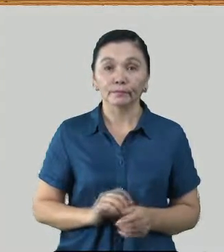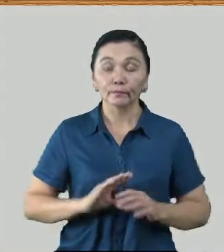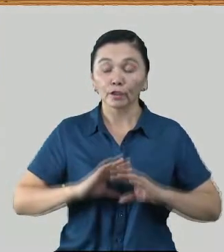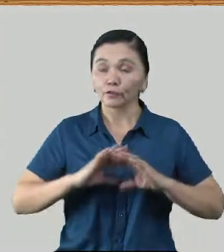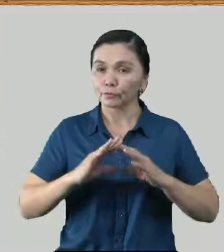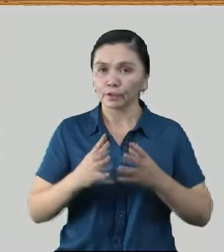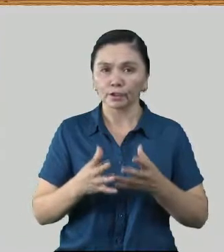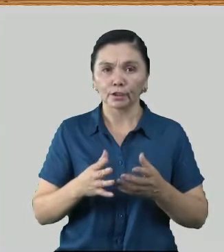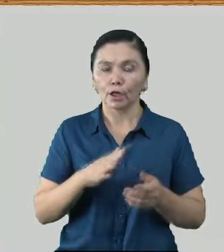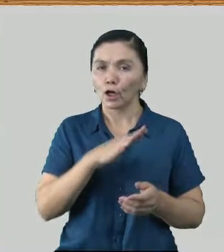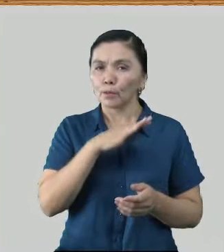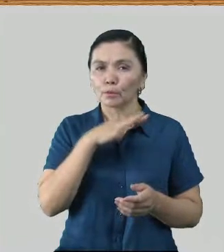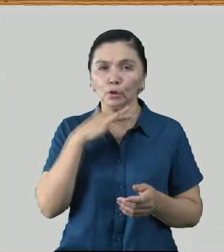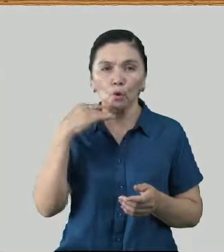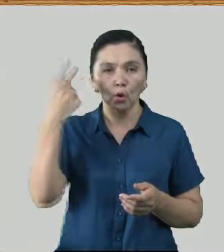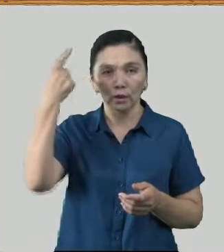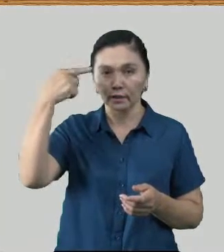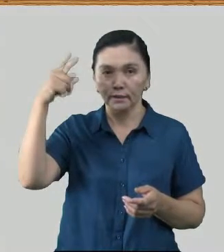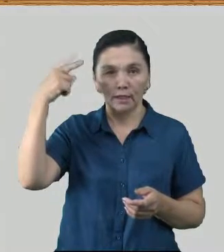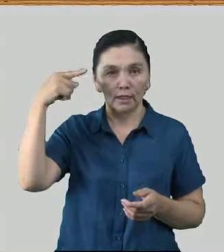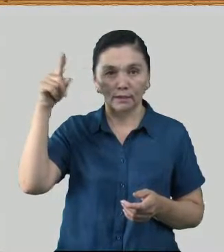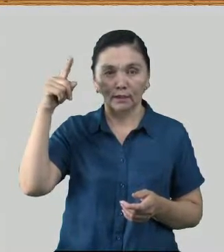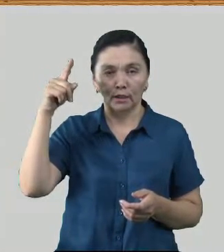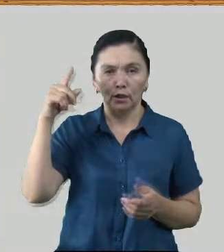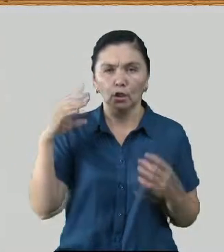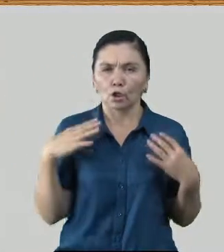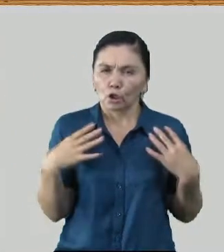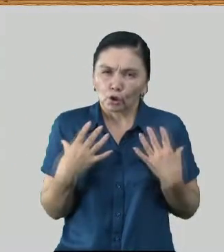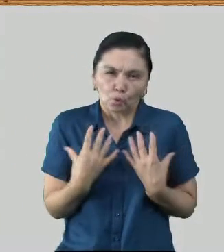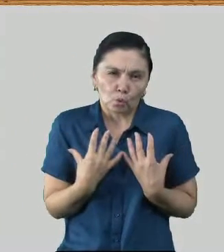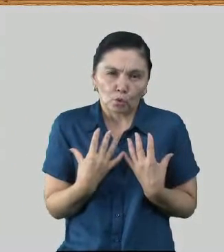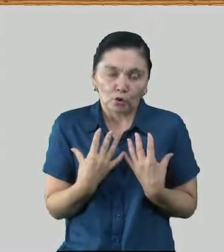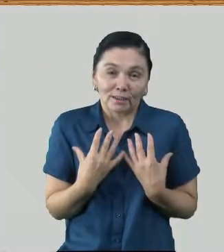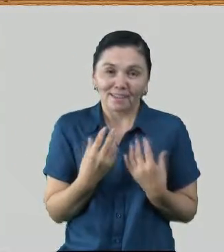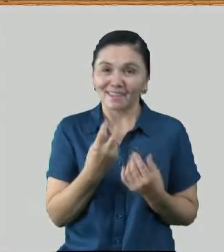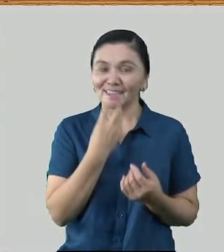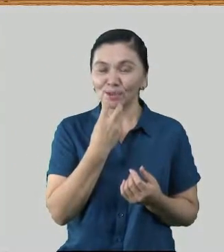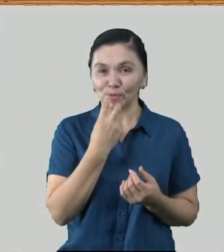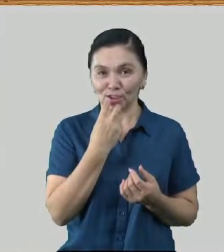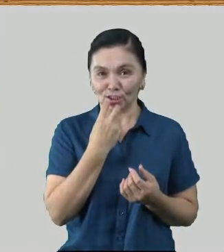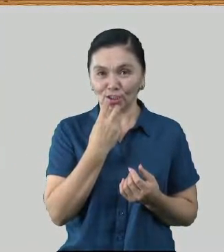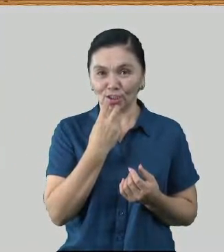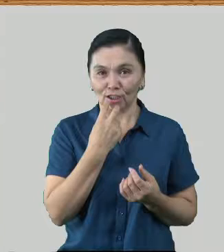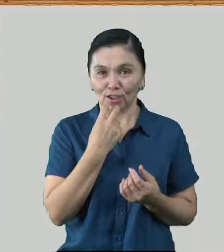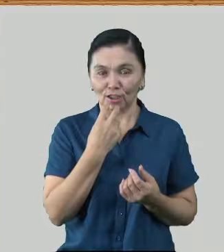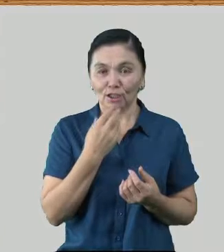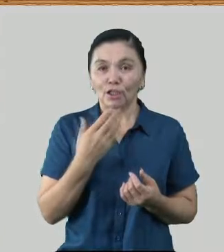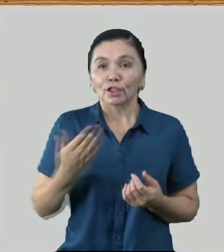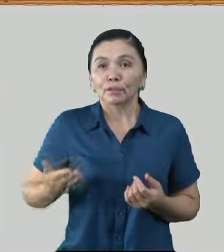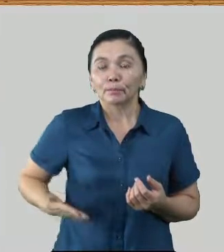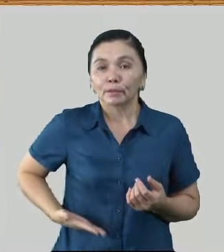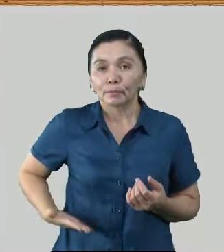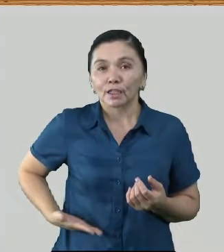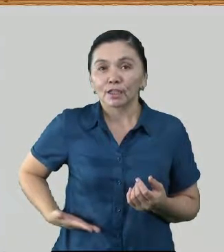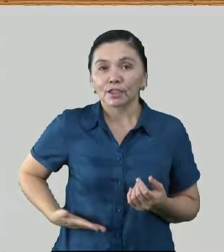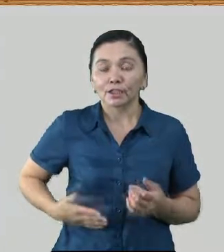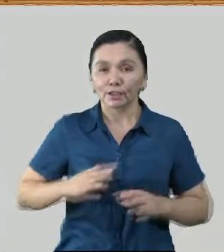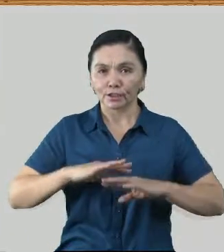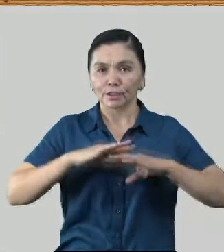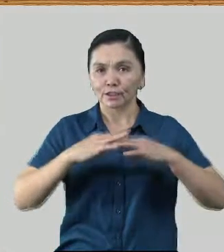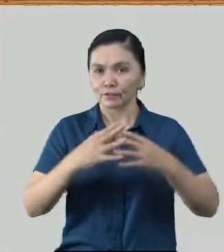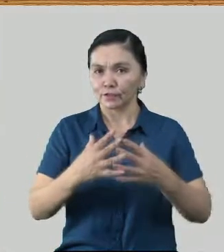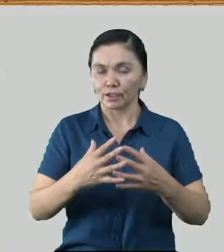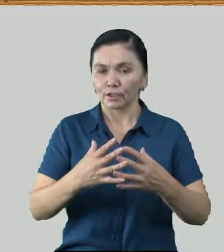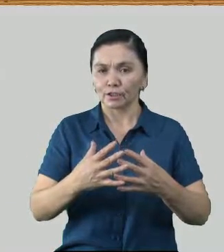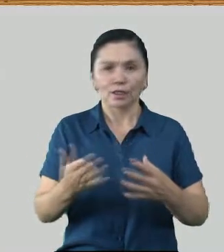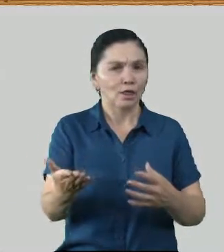В мире много сказок, грустных и смешных. И прожить на